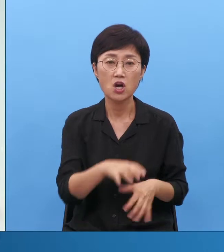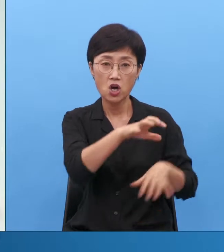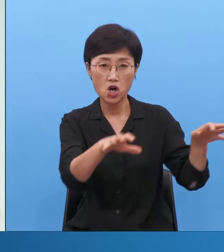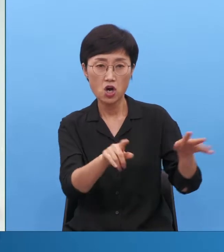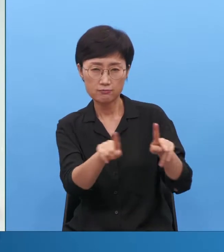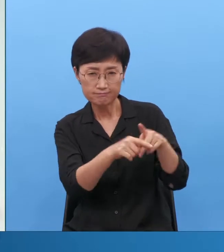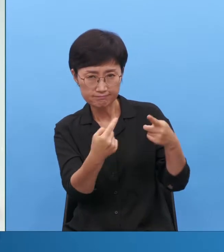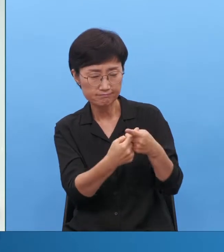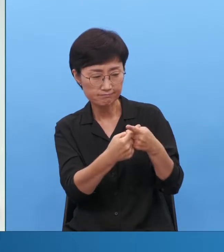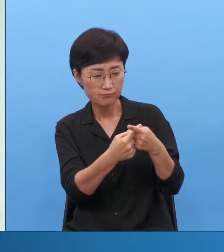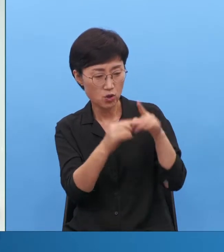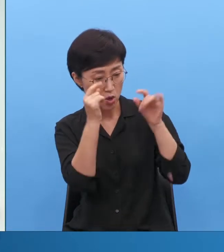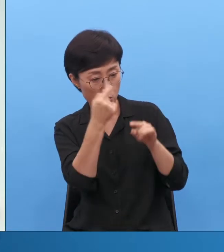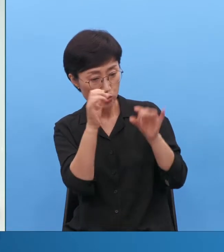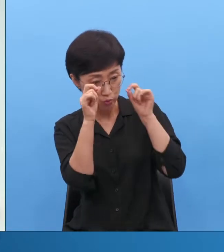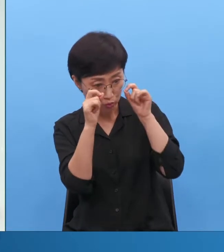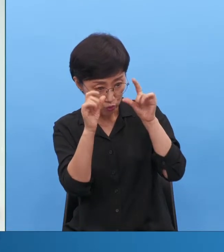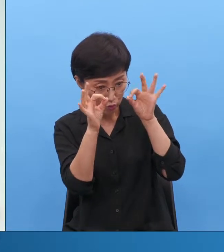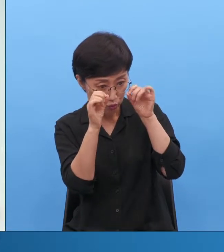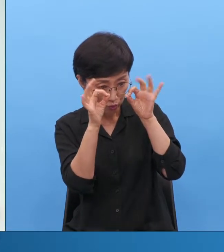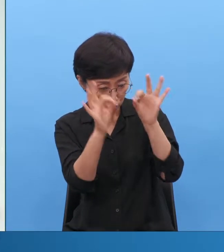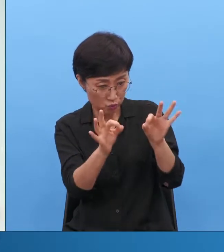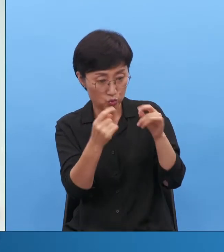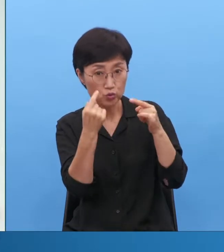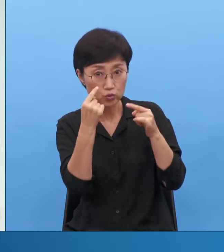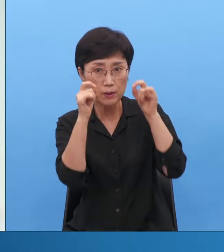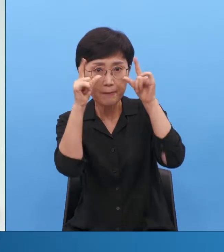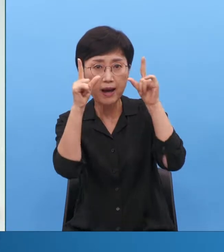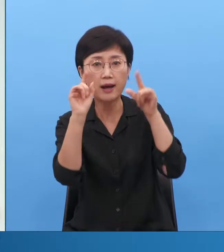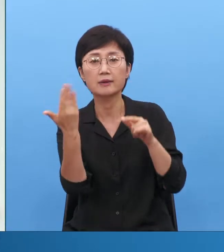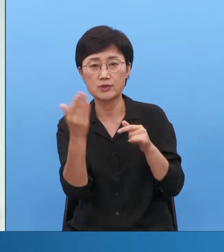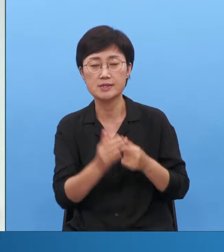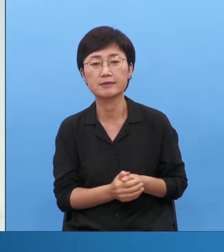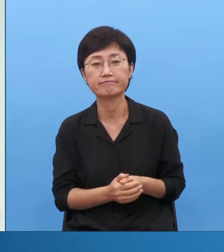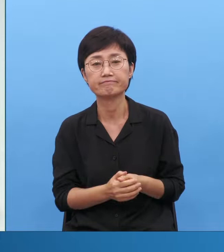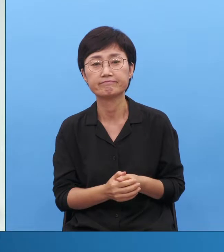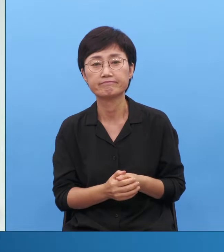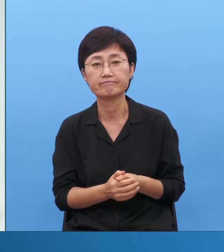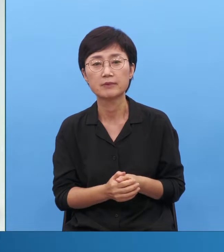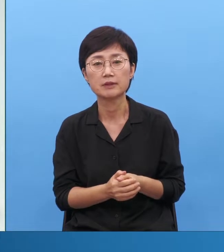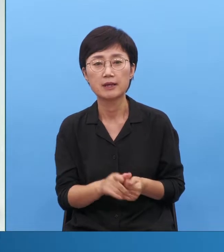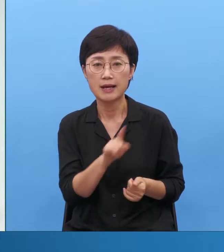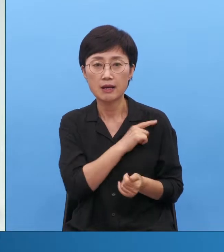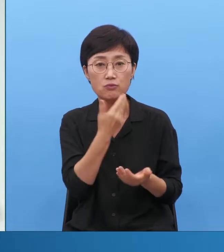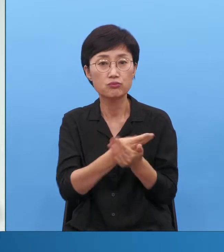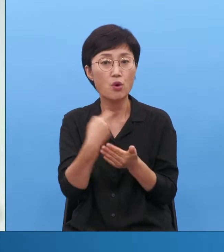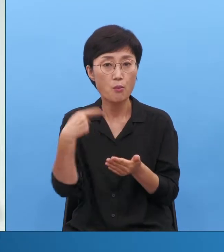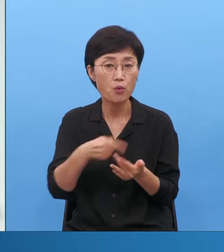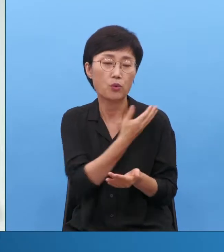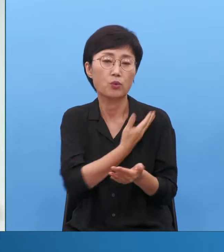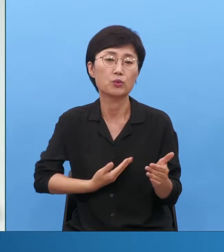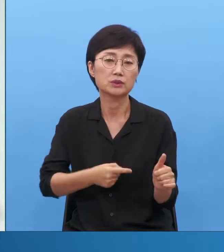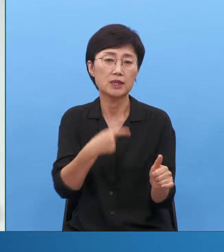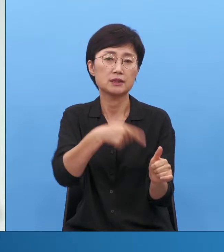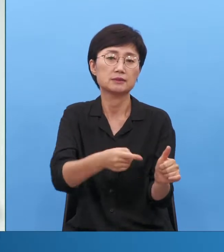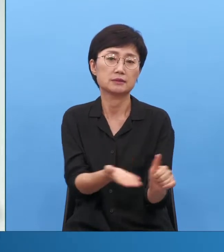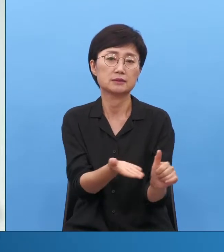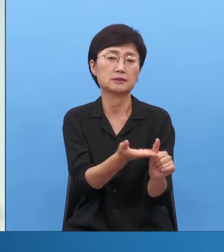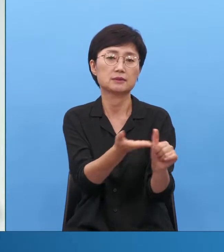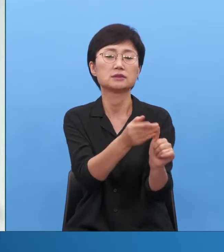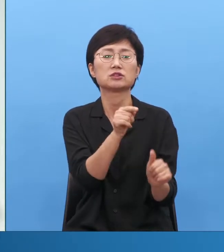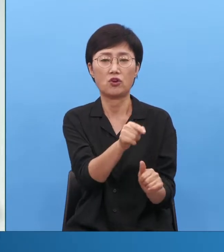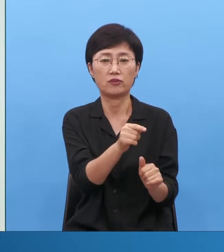นที่ RTS ทำให้เราเนี่ยเข้าใจในทุ่งนามากยิ่งขึ้นสายตาในการมองก็แตกต่างกันรวมถึงที่สำคัญที่สุดคือการเลี้